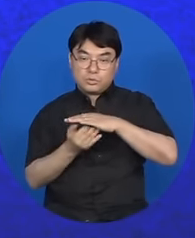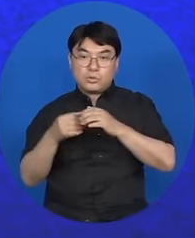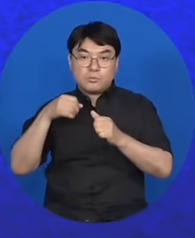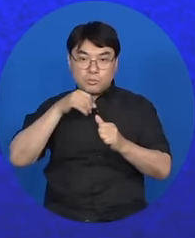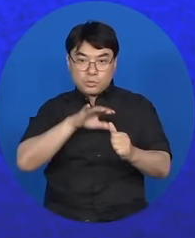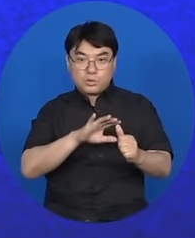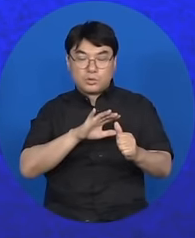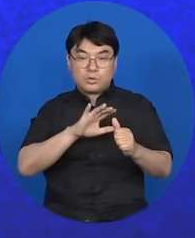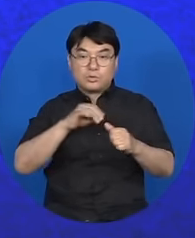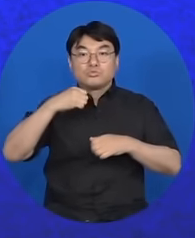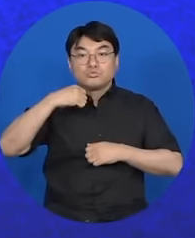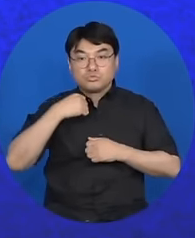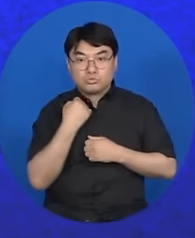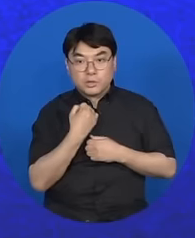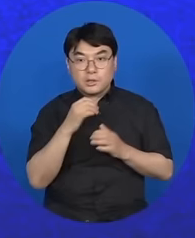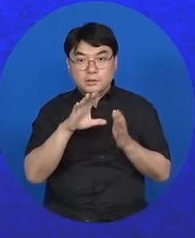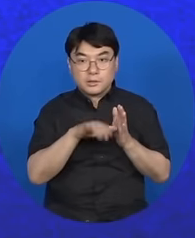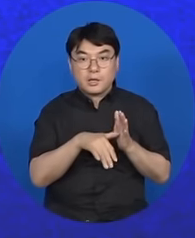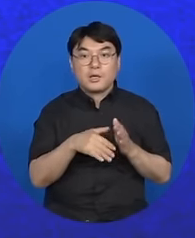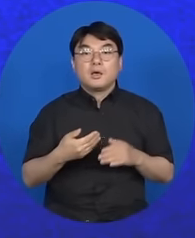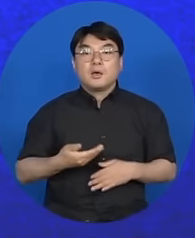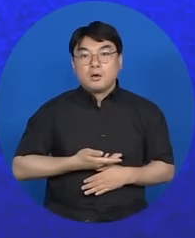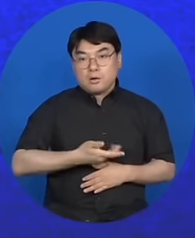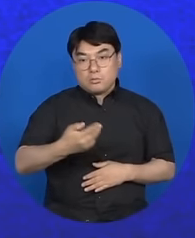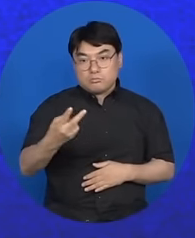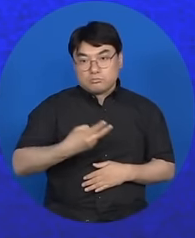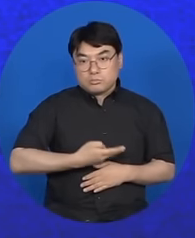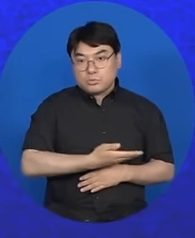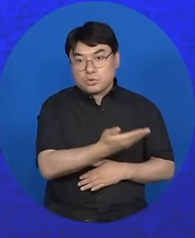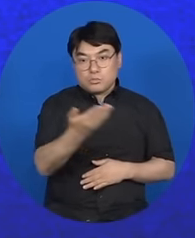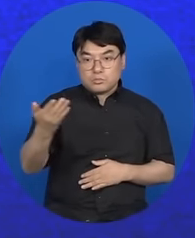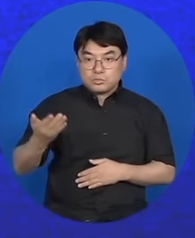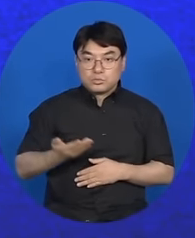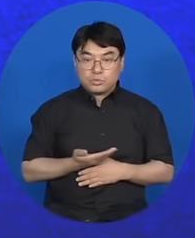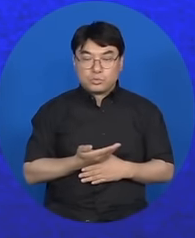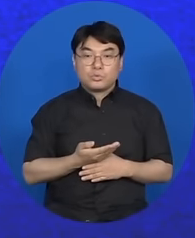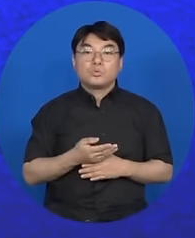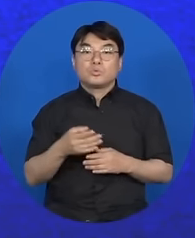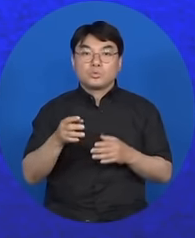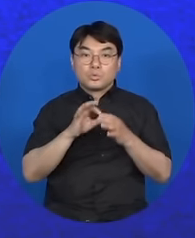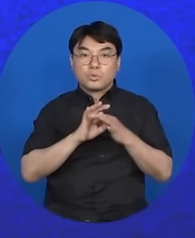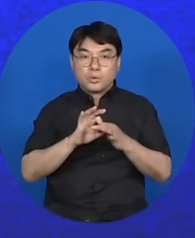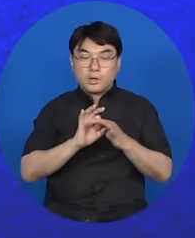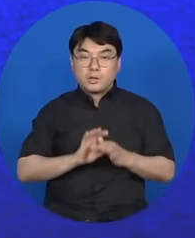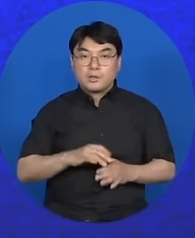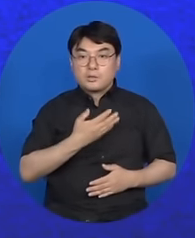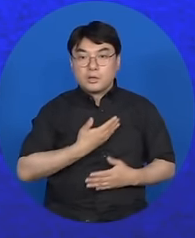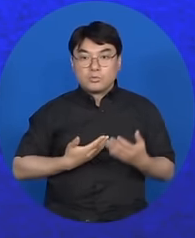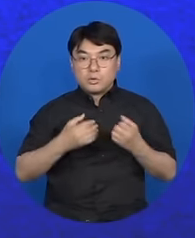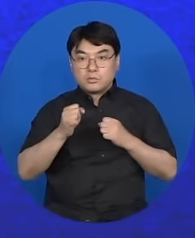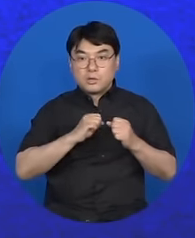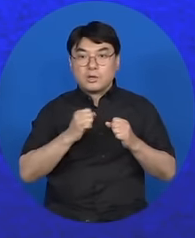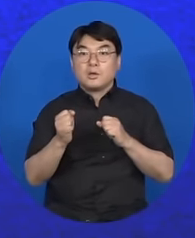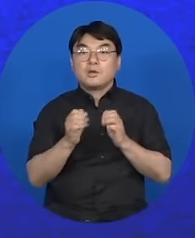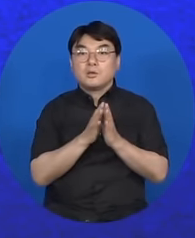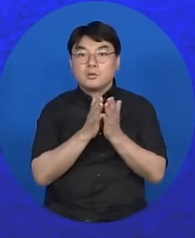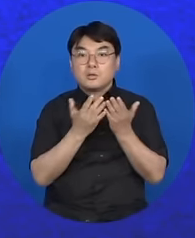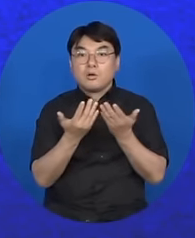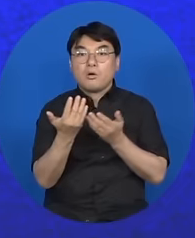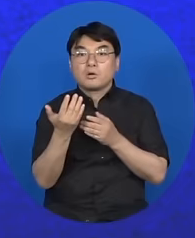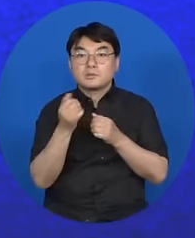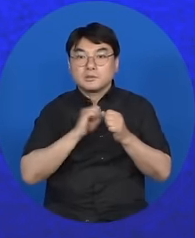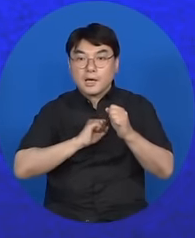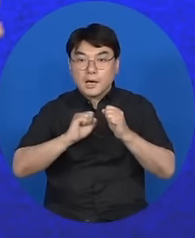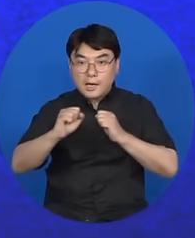때에 저와 여러분들을 통해서 빌립의 역사가, 이 사도적인 역사가 저와 여러분들의 삶 가운데서도, 교회